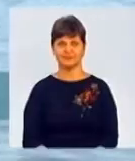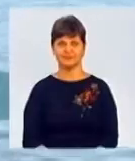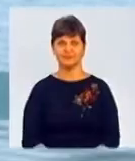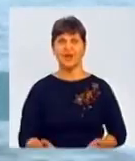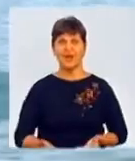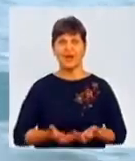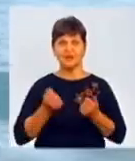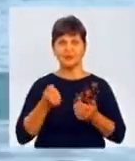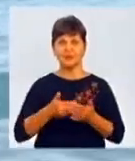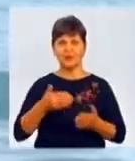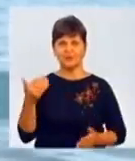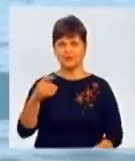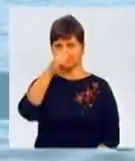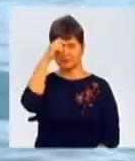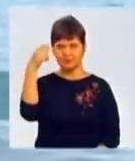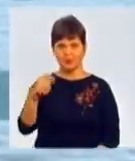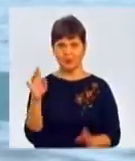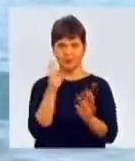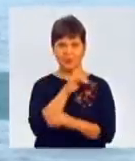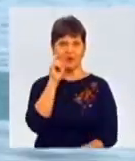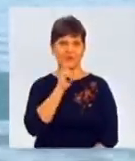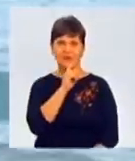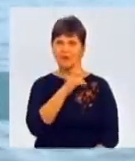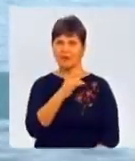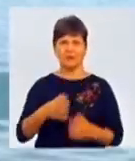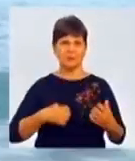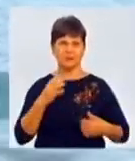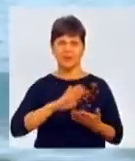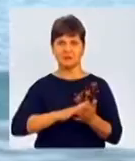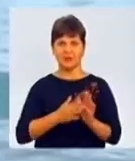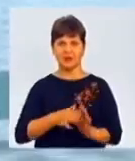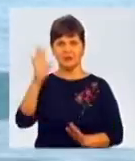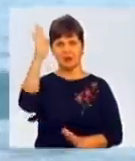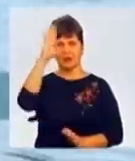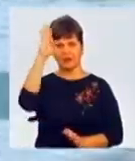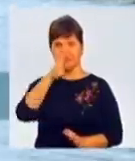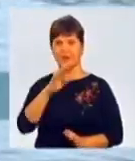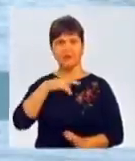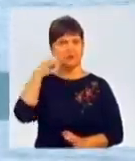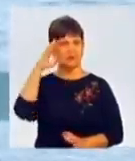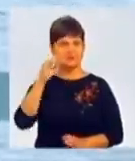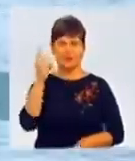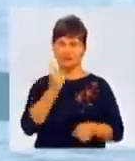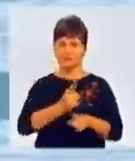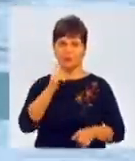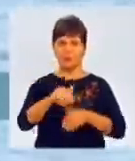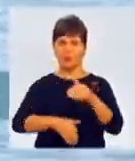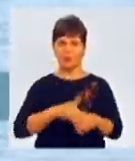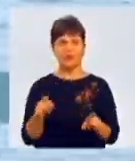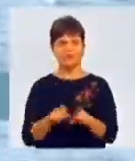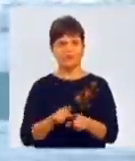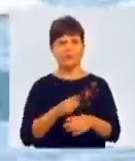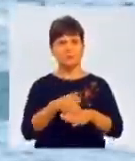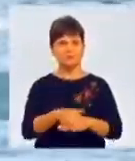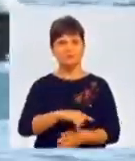Рятуючись від спекотної погоди, вінничани не переймаються станом водойм. І, незважаючи на заборону купання, все одно відвідують